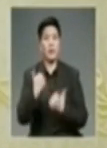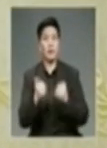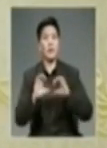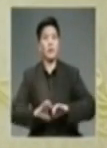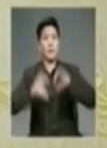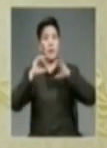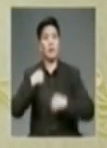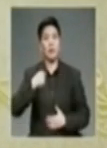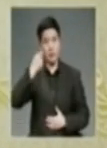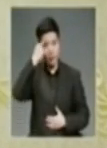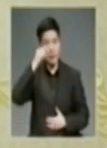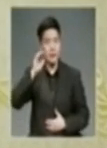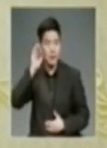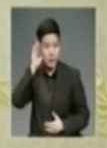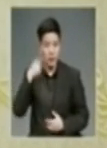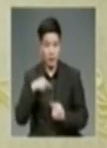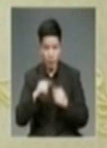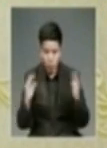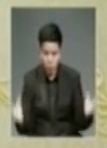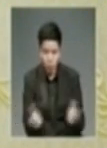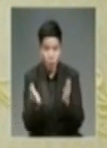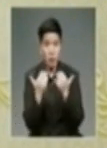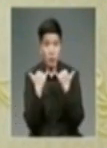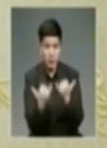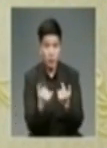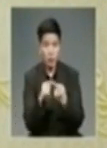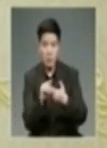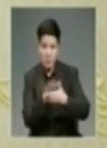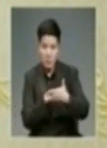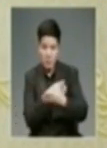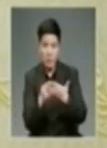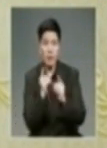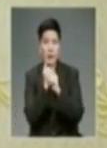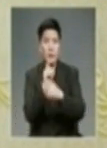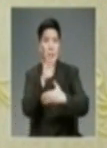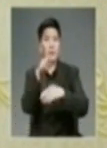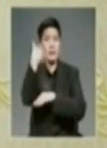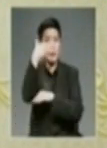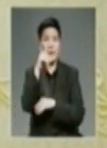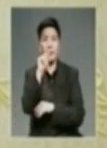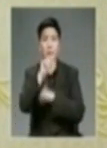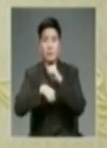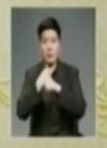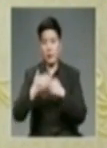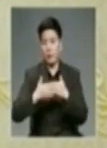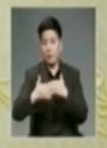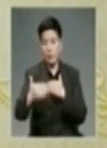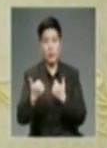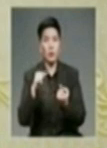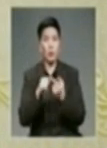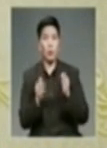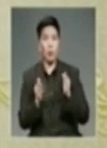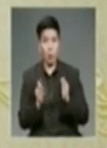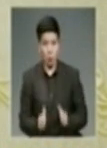มีความเชื่อมั่นว่าแผนแม่บทส่งเสริมคุณธรรมนี้ซึ่งสอดคล้องกับยุทธศาสตร์ชาติ20ปีที่เราให้ความสำคัญกับทรัพยากรมนุษ